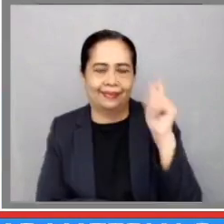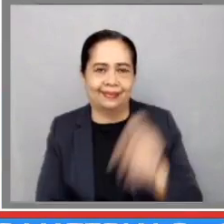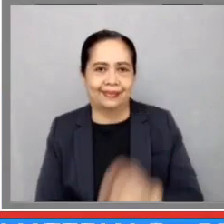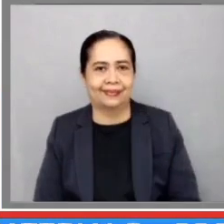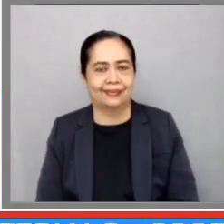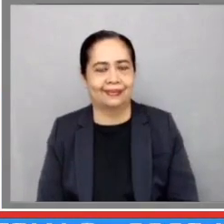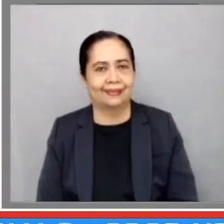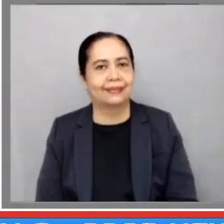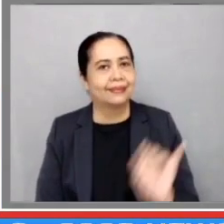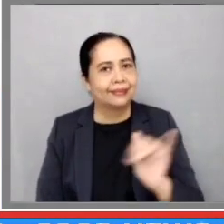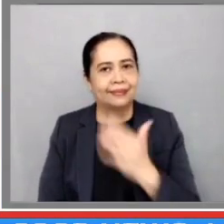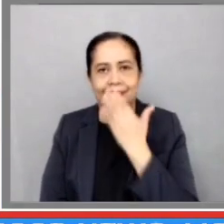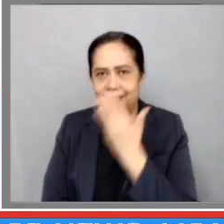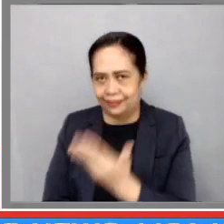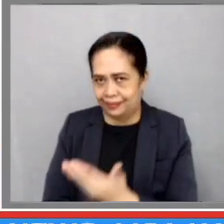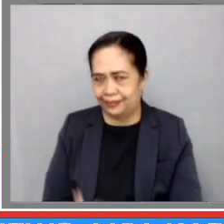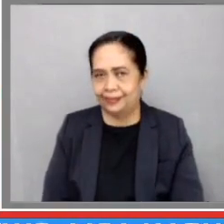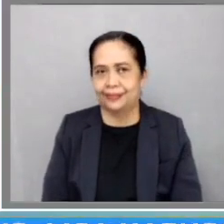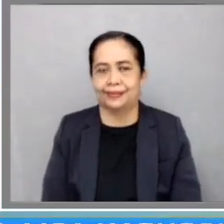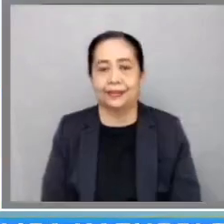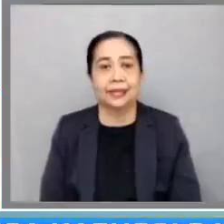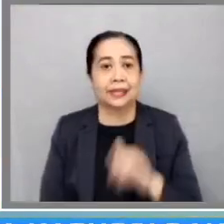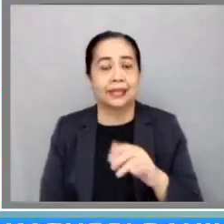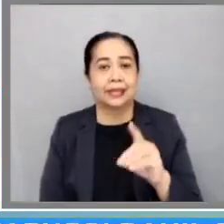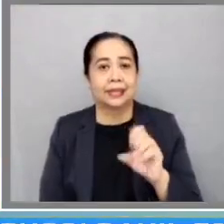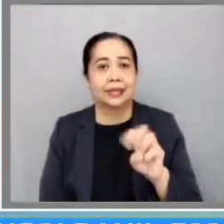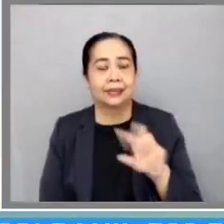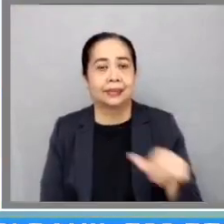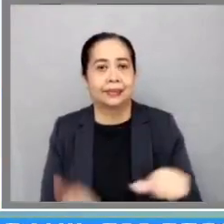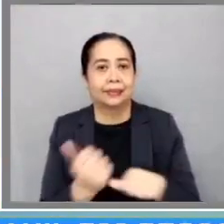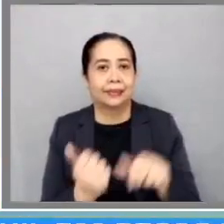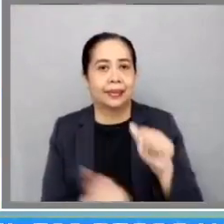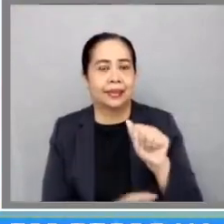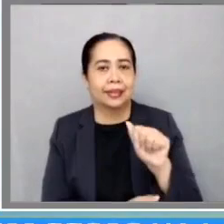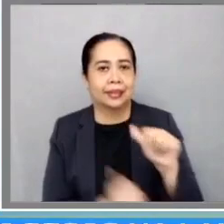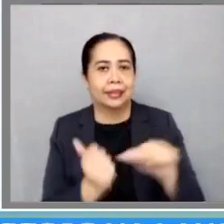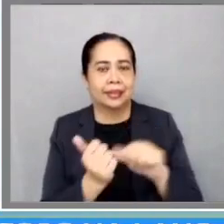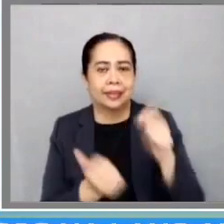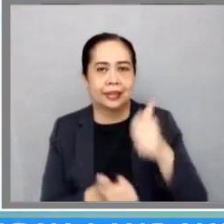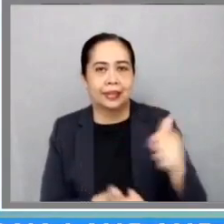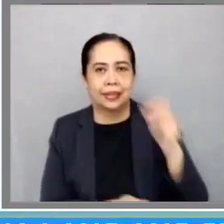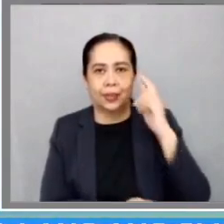Maraming salamat po, ma'am. Yan po naman si DSWD Assistant Secretary Romel Lopez.